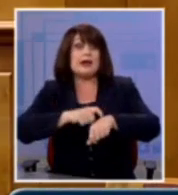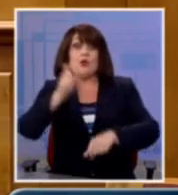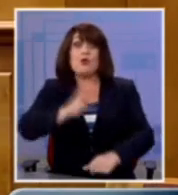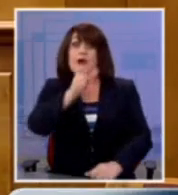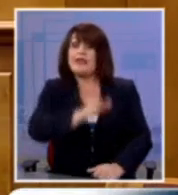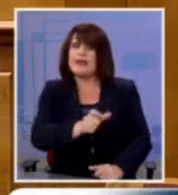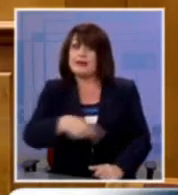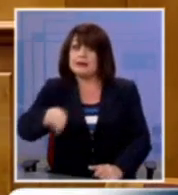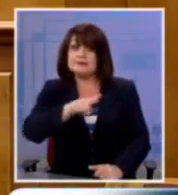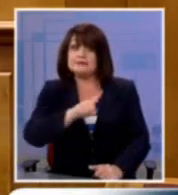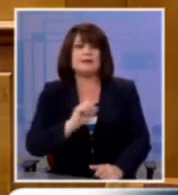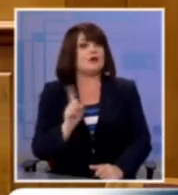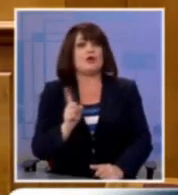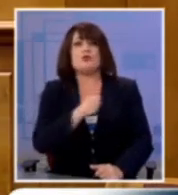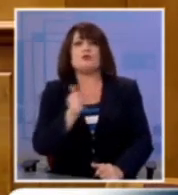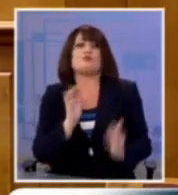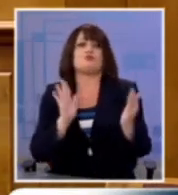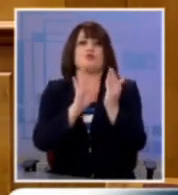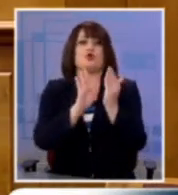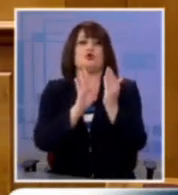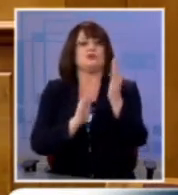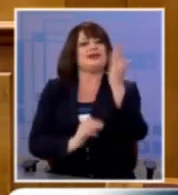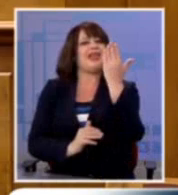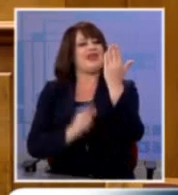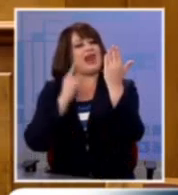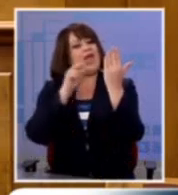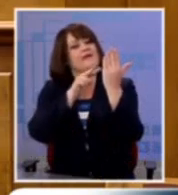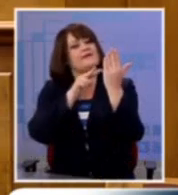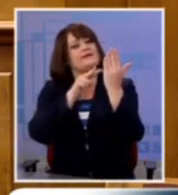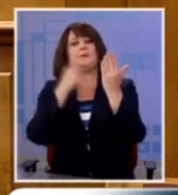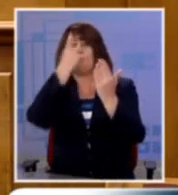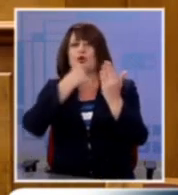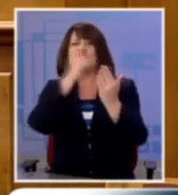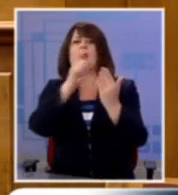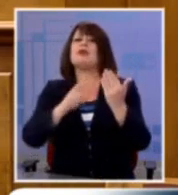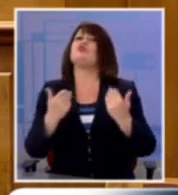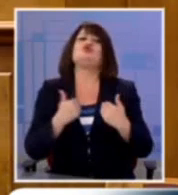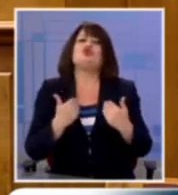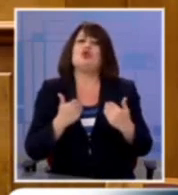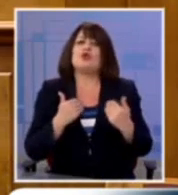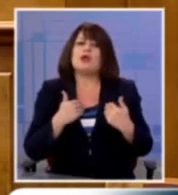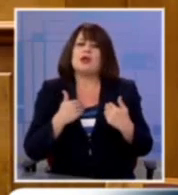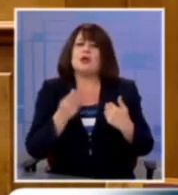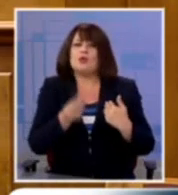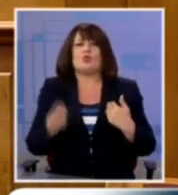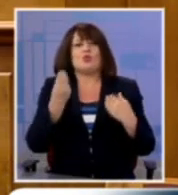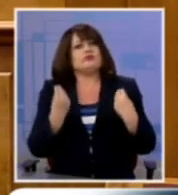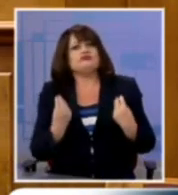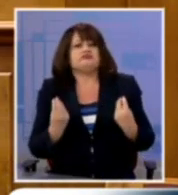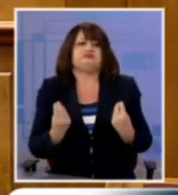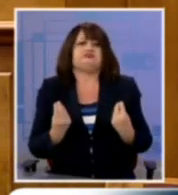καθαμιά δεν στέκεται μόνο απέναντι στον καθρέφτη της προσωπικής του ζωής και της μεγαλύτερης ή